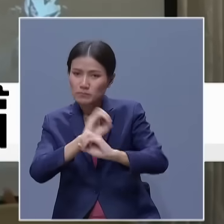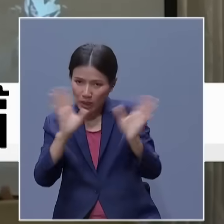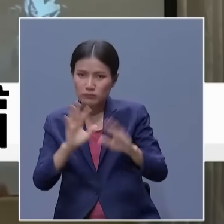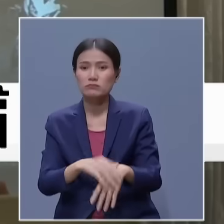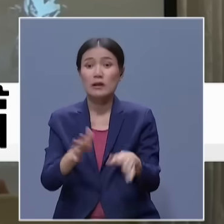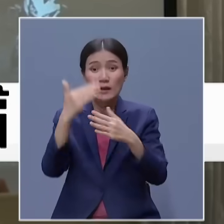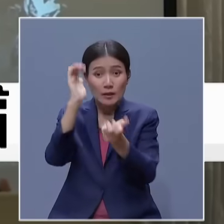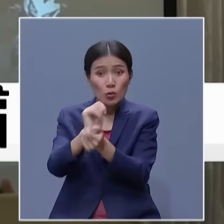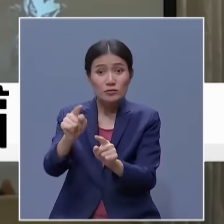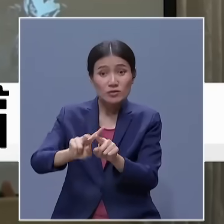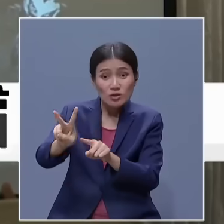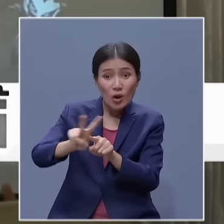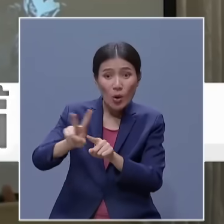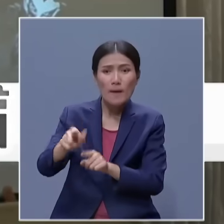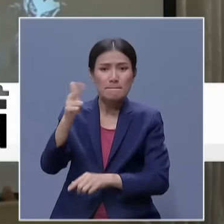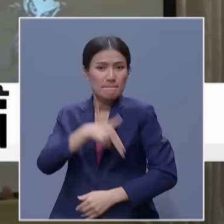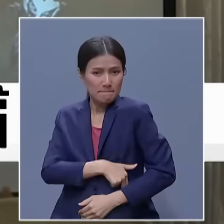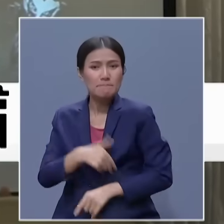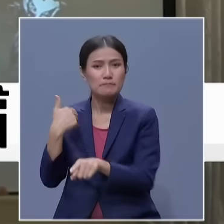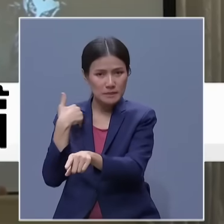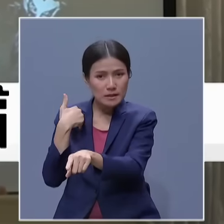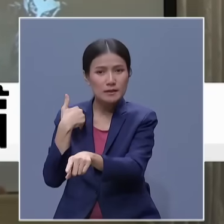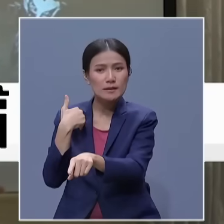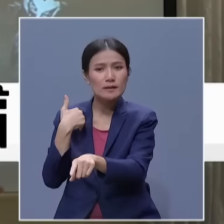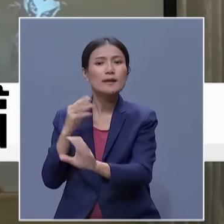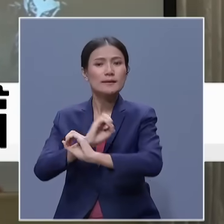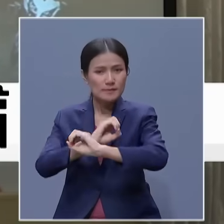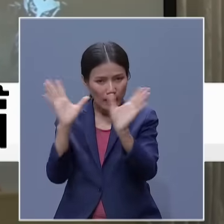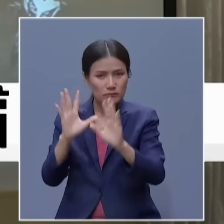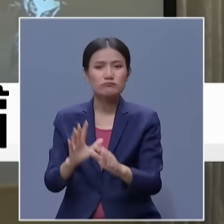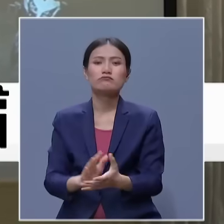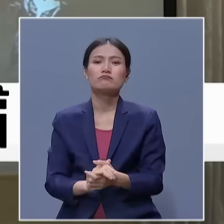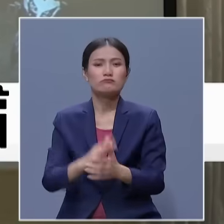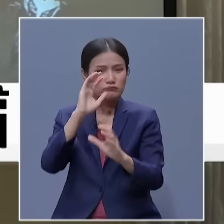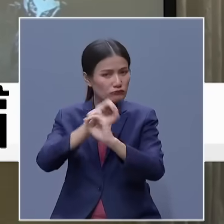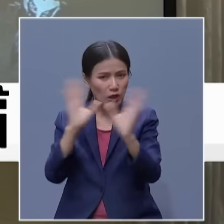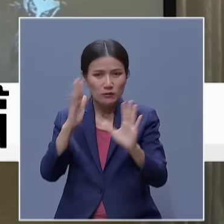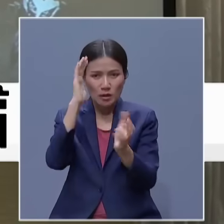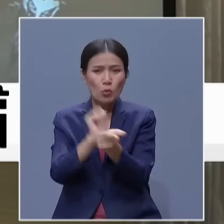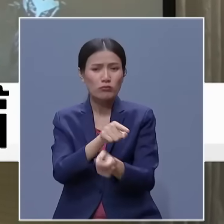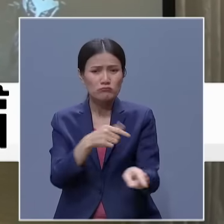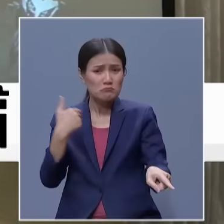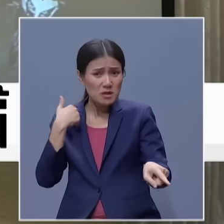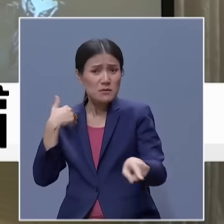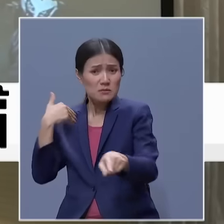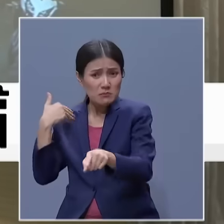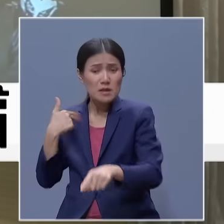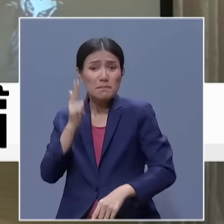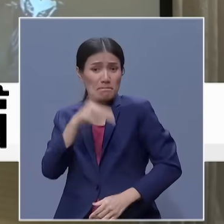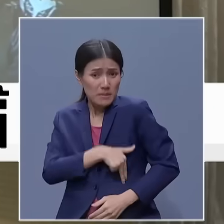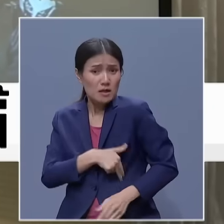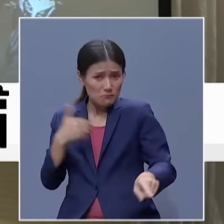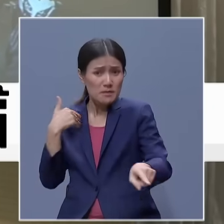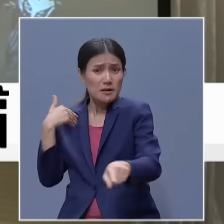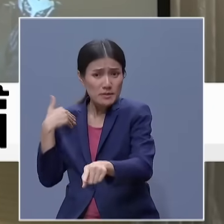การพกปืนเอาไว้ที่เอวเช่นเดียวกันชัดเจนว่าในงานเลี้ยงวันนั้นตำรวจมีปืนแต่เหตุใดจึงไม่ระงับเหตุจะเข้า